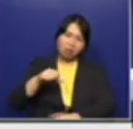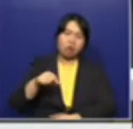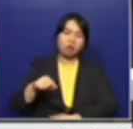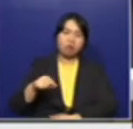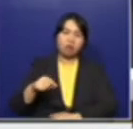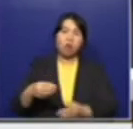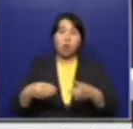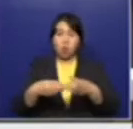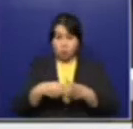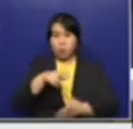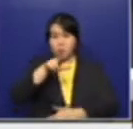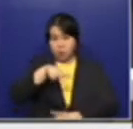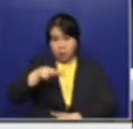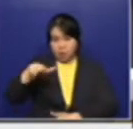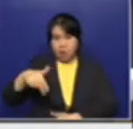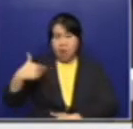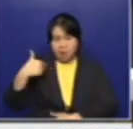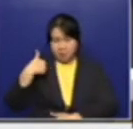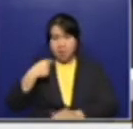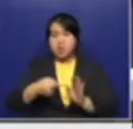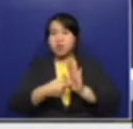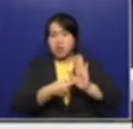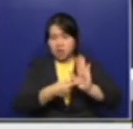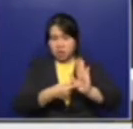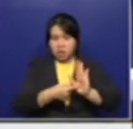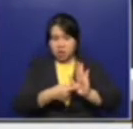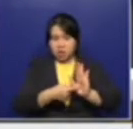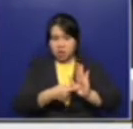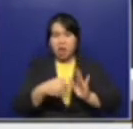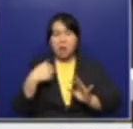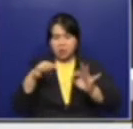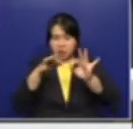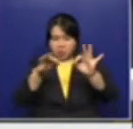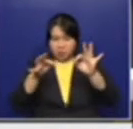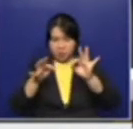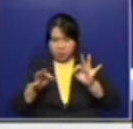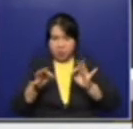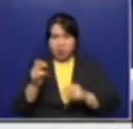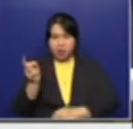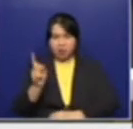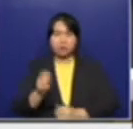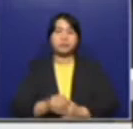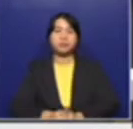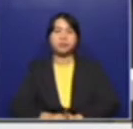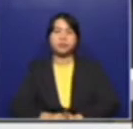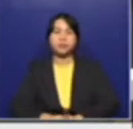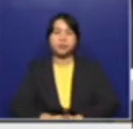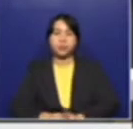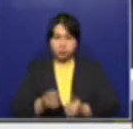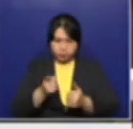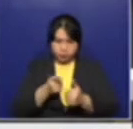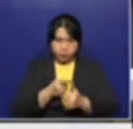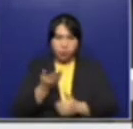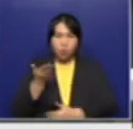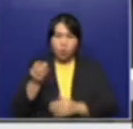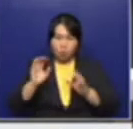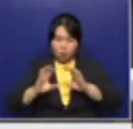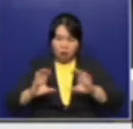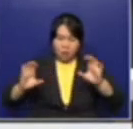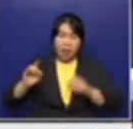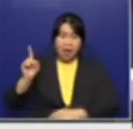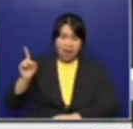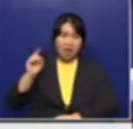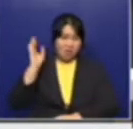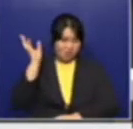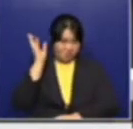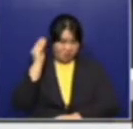มีข้อเสนอต่อรัฐบาลผมขออนุญาตยกมาเป็นดังบางส่วนดังนี้ครับข้อแรกขอให้รัฐบาลได้ฟังเสียงของ